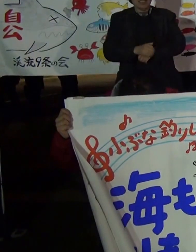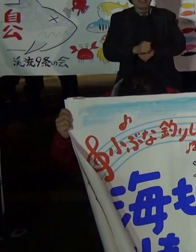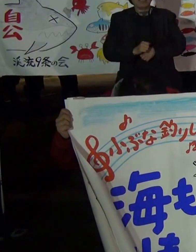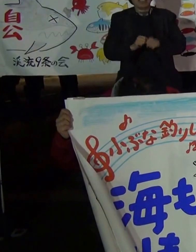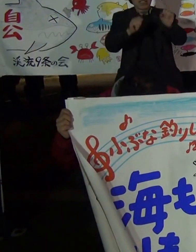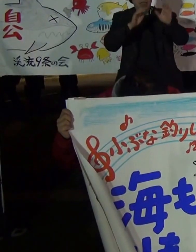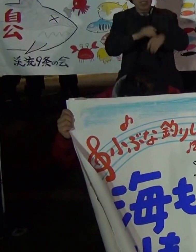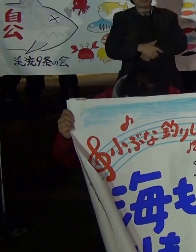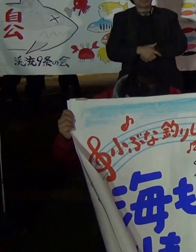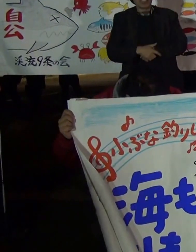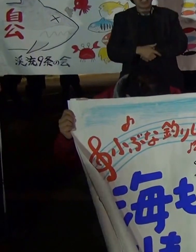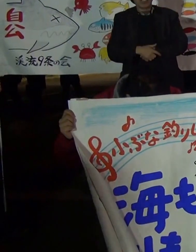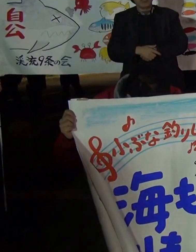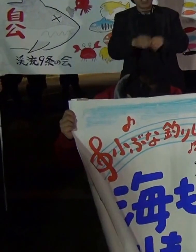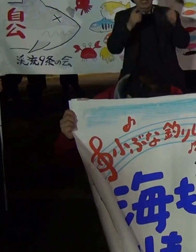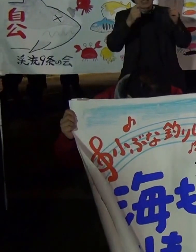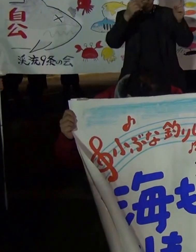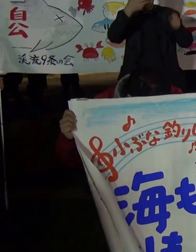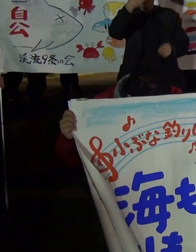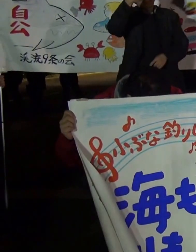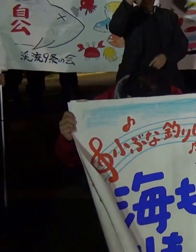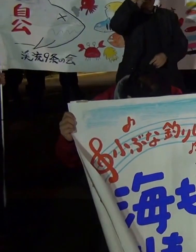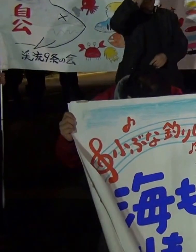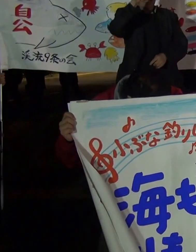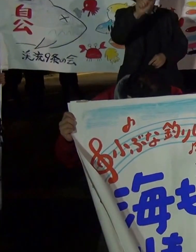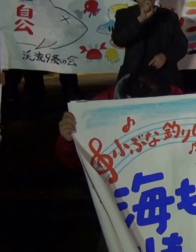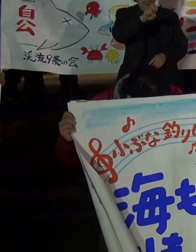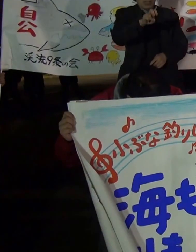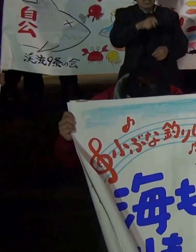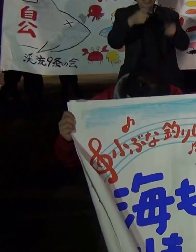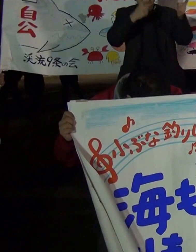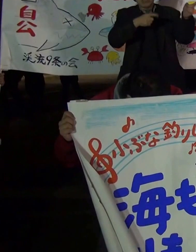年は3月20日に練馬でやります。でここには